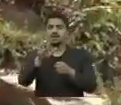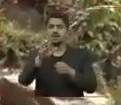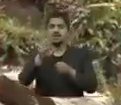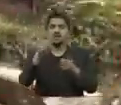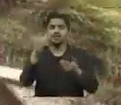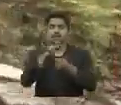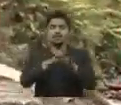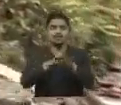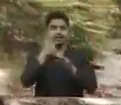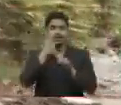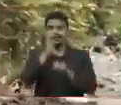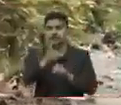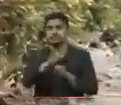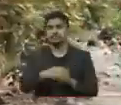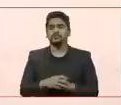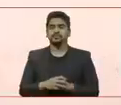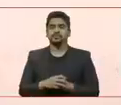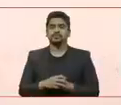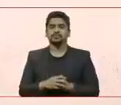देखिएको छ।